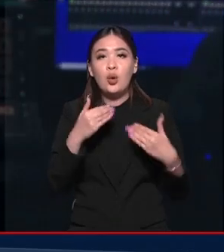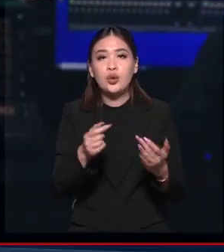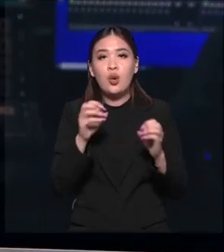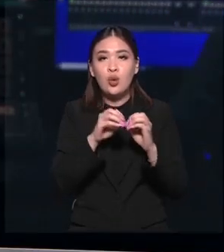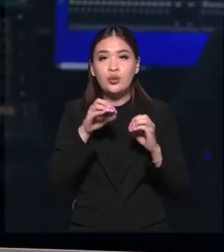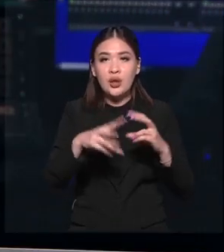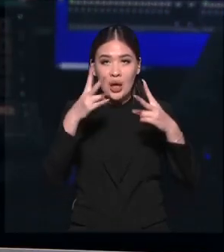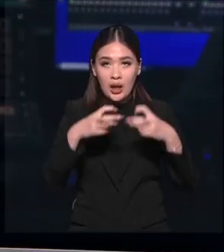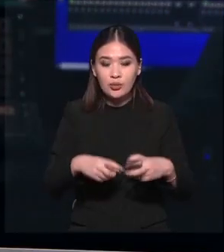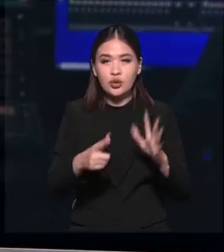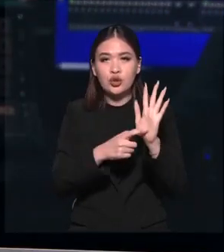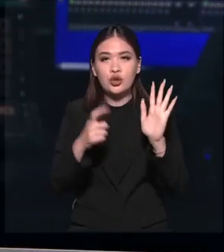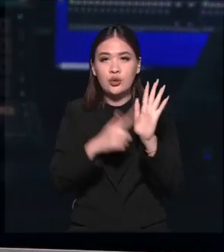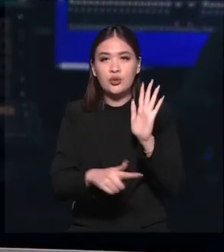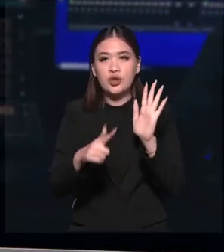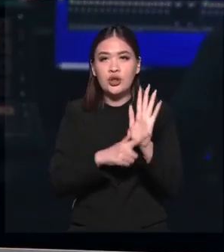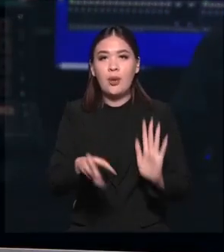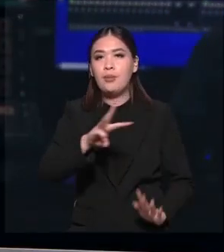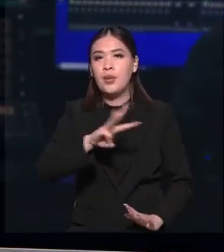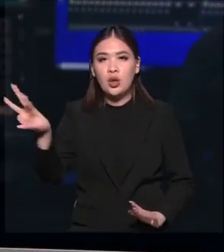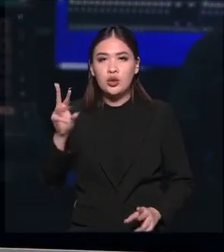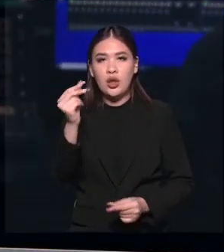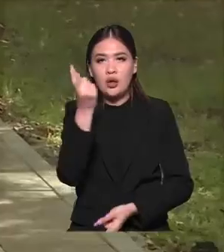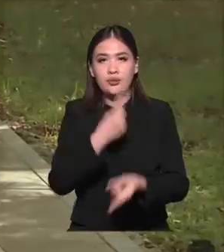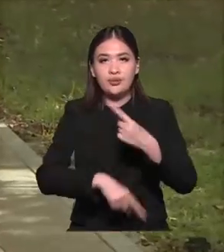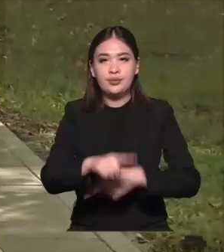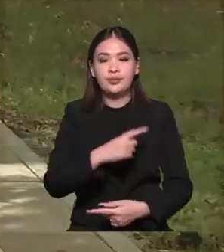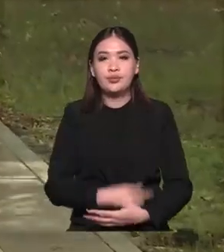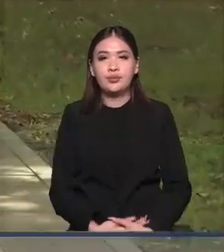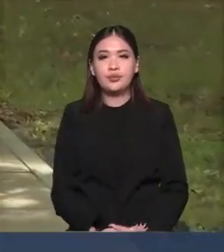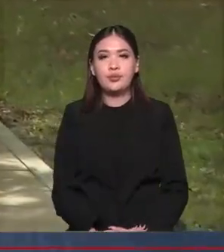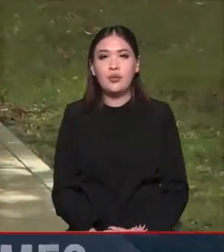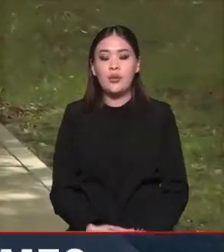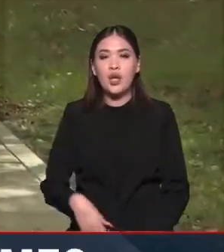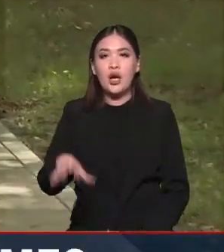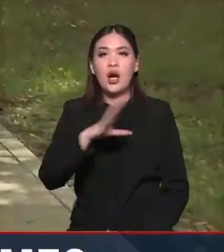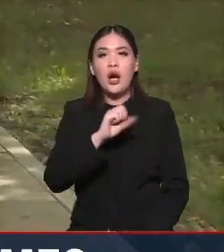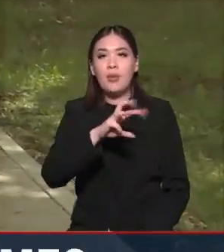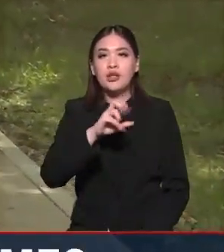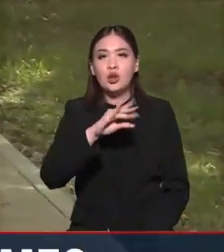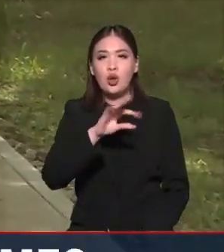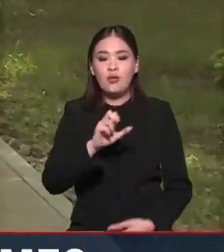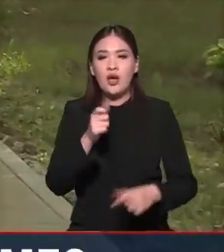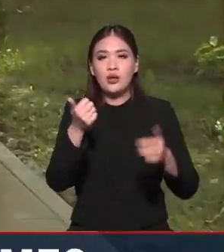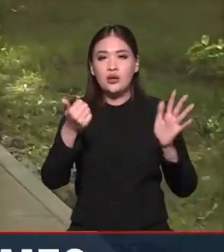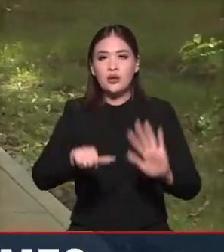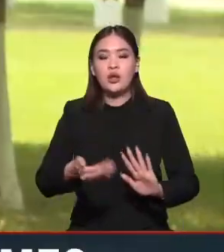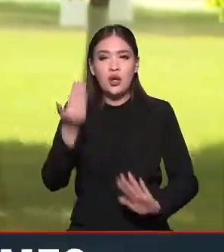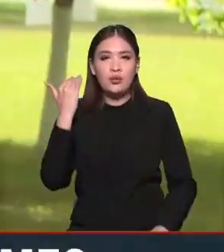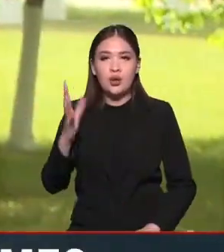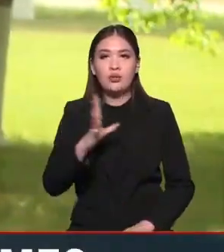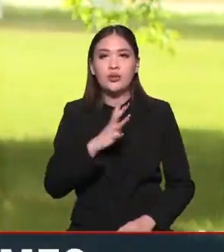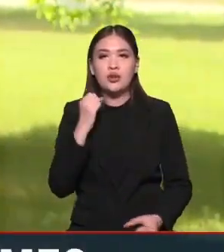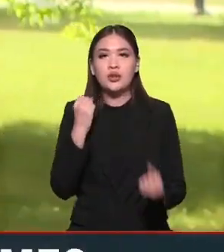10 мыңы қаралып, 777 миллион теңге қайтарылған. Маржан Аманжолова жарты жыл бұрын әлеуметтік желеден жаттығу